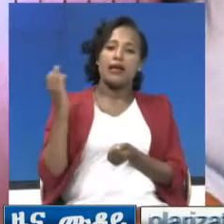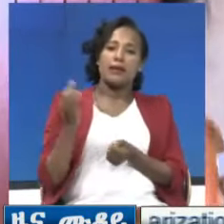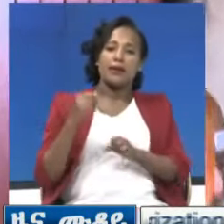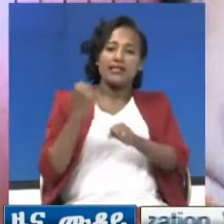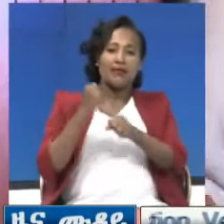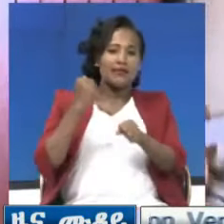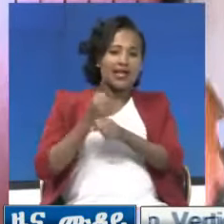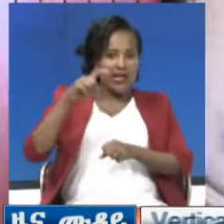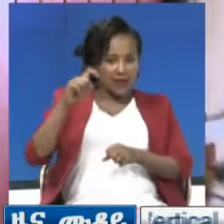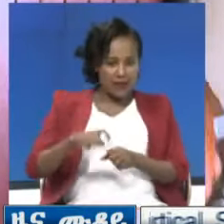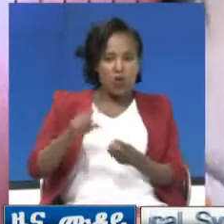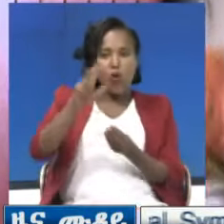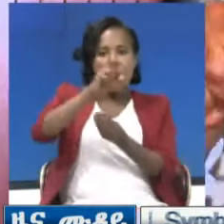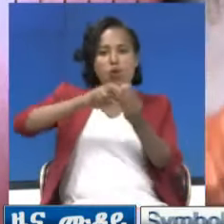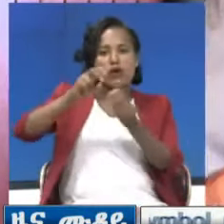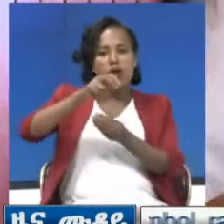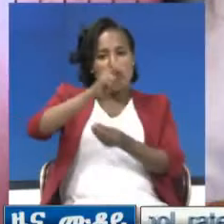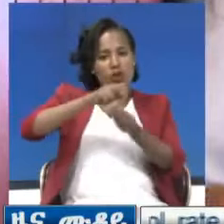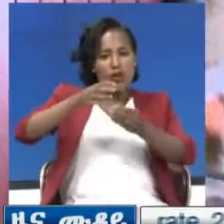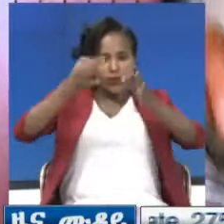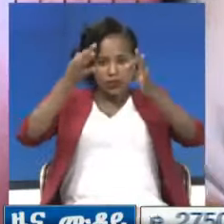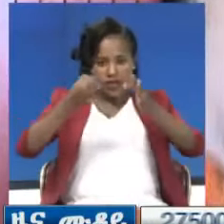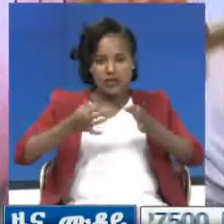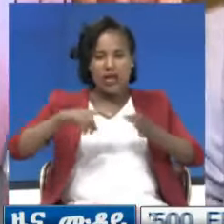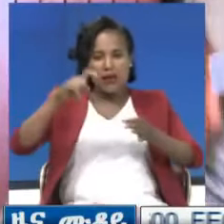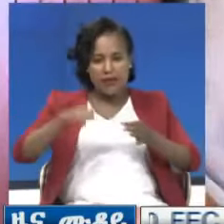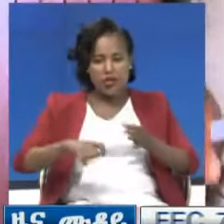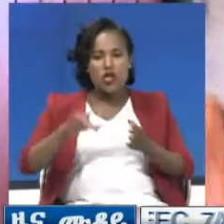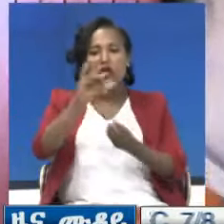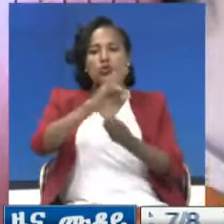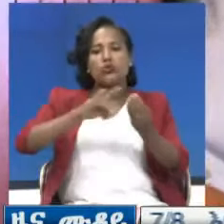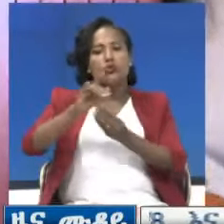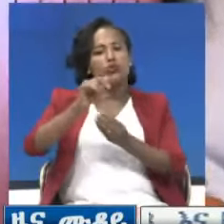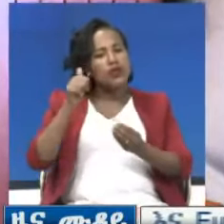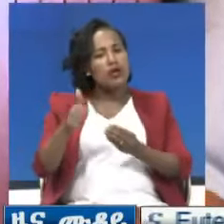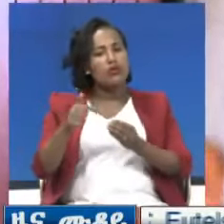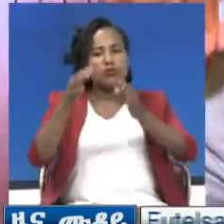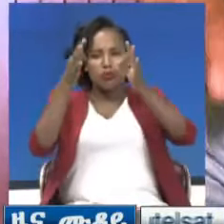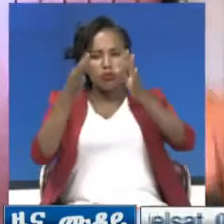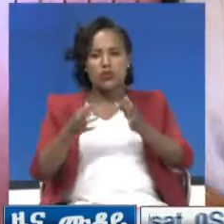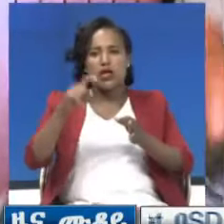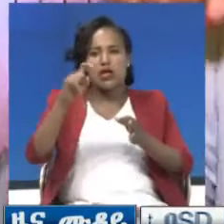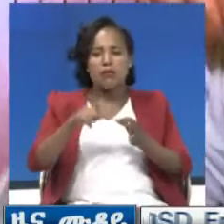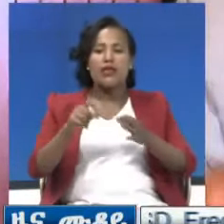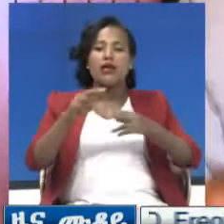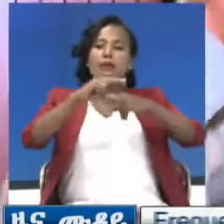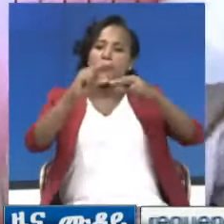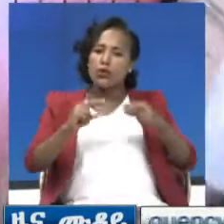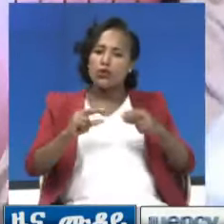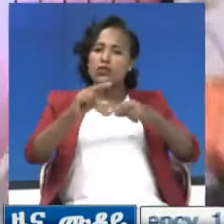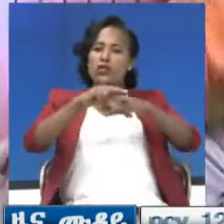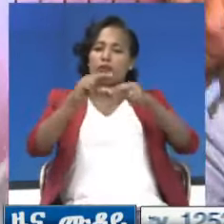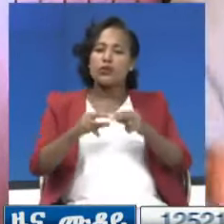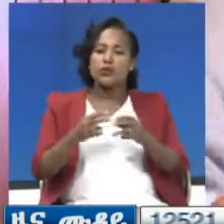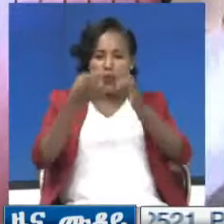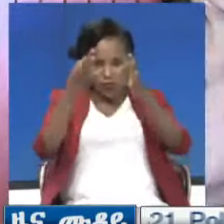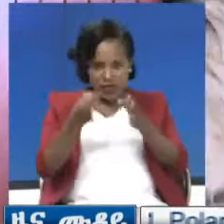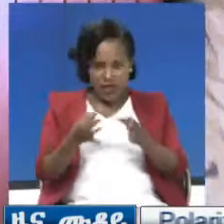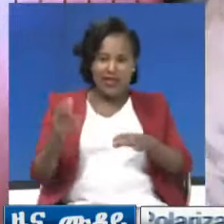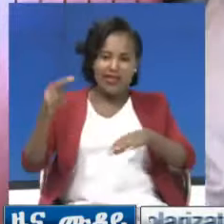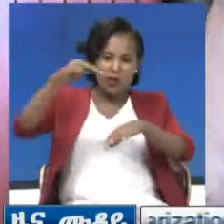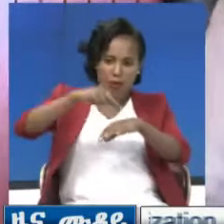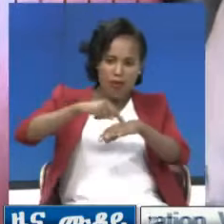መስራት አለበት። ወረዳ የወረዳ ውሳኔን መወሰን አለበት። ዞን የዞን ውሳኔ መወሰን አለበት። ቢሮዎች የቢሮዎችን ውሳኔ፣